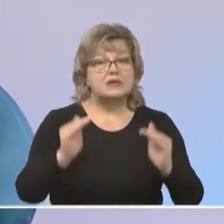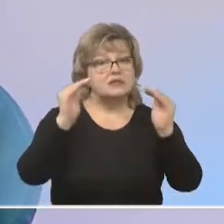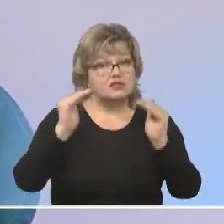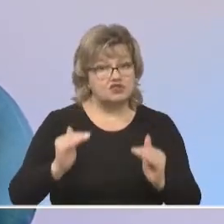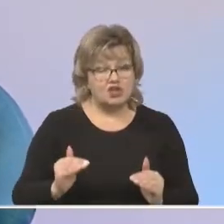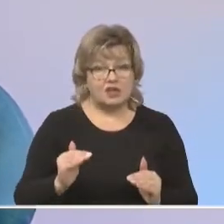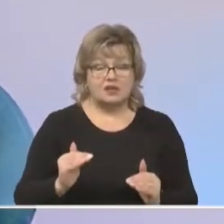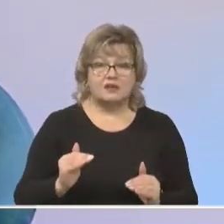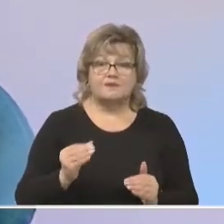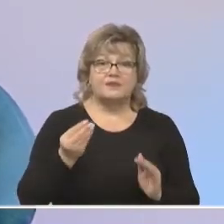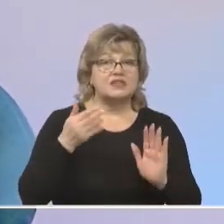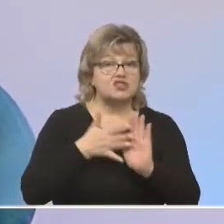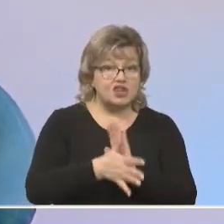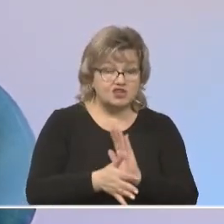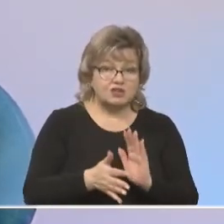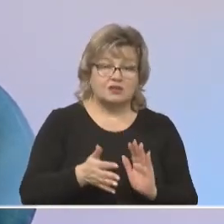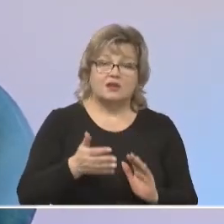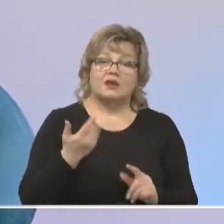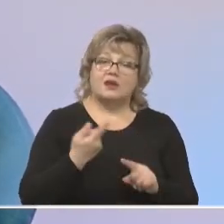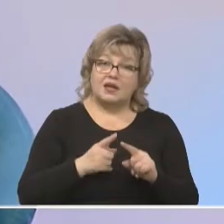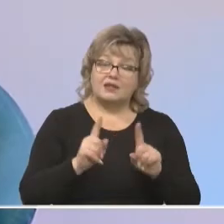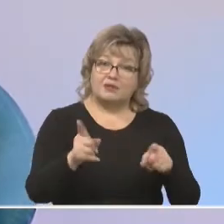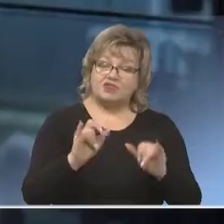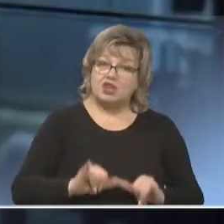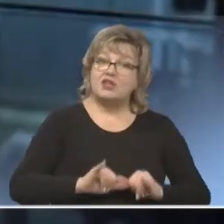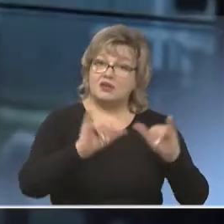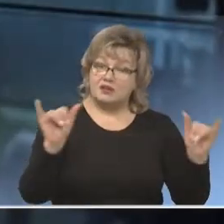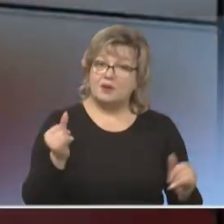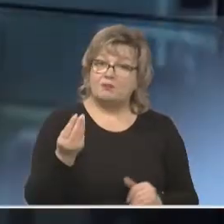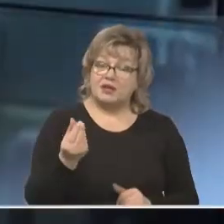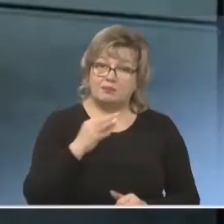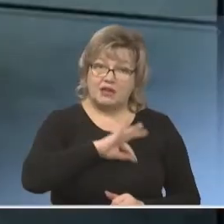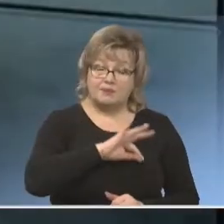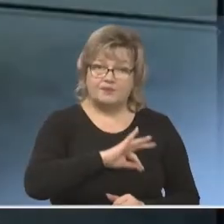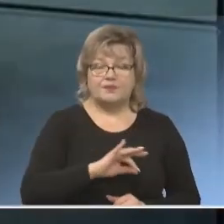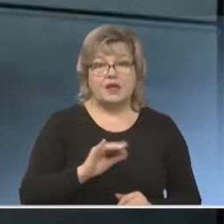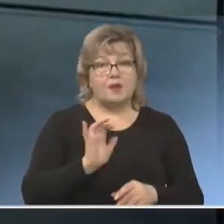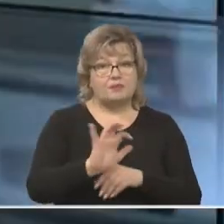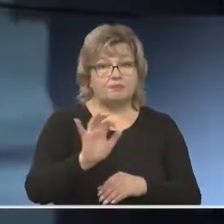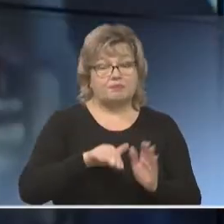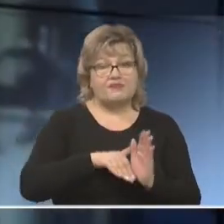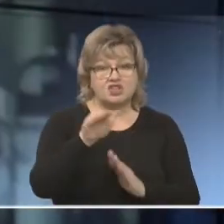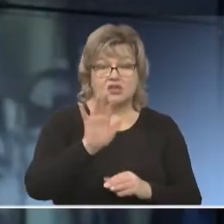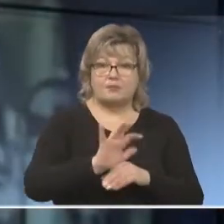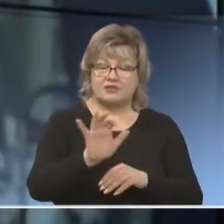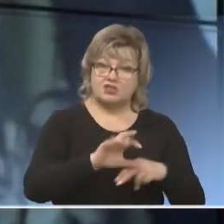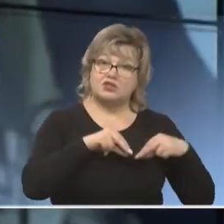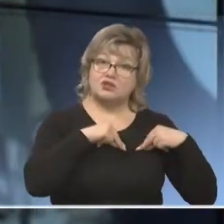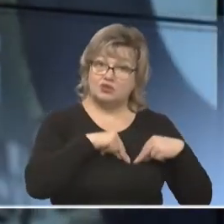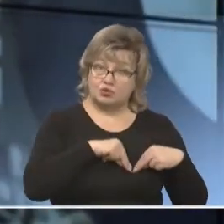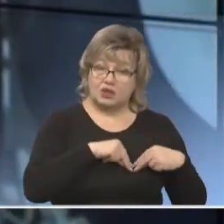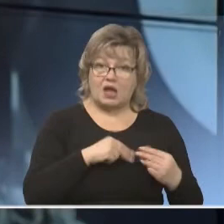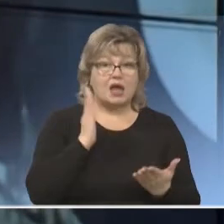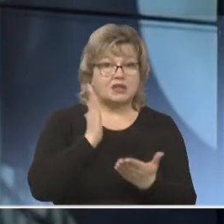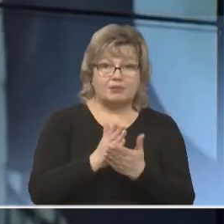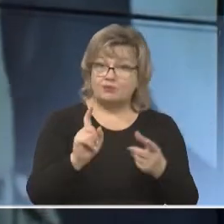издержек. В конце концов, это приводит к увеличению прибыли. Вы абсолютно уверены, что повышение производительности труда напрямую